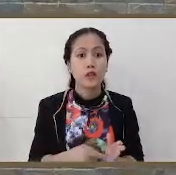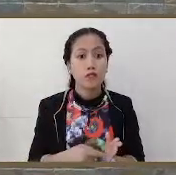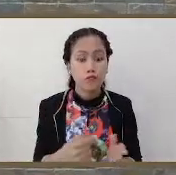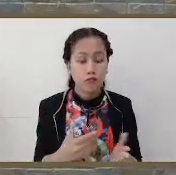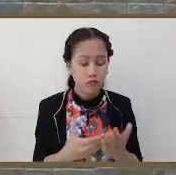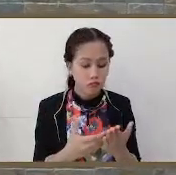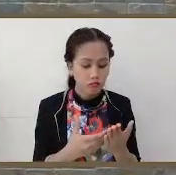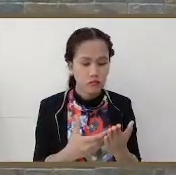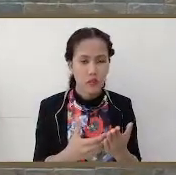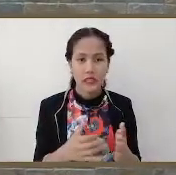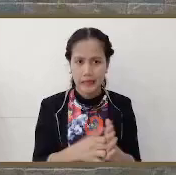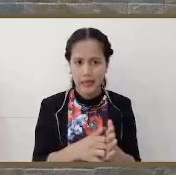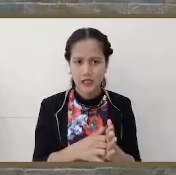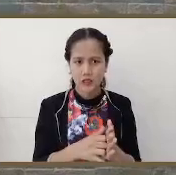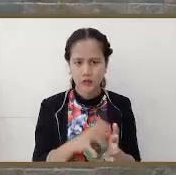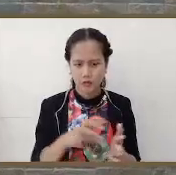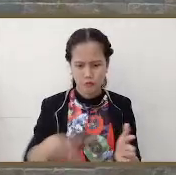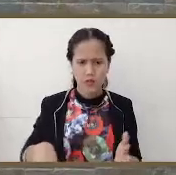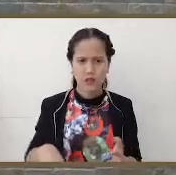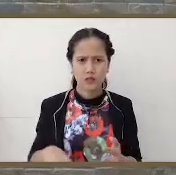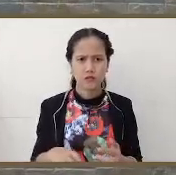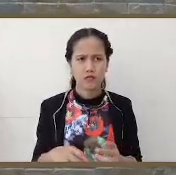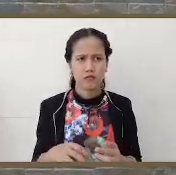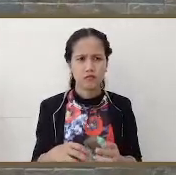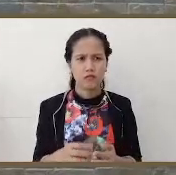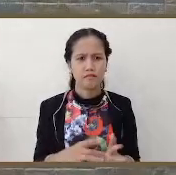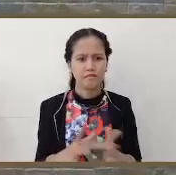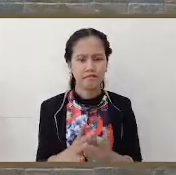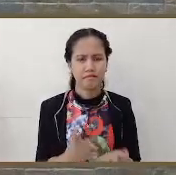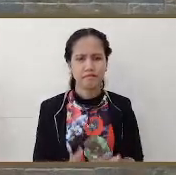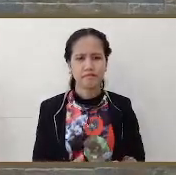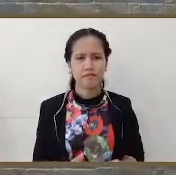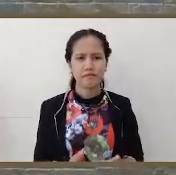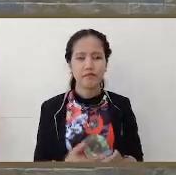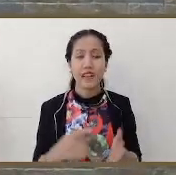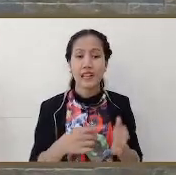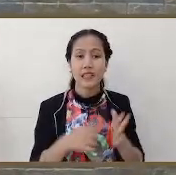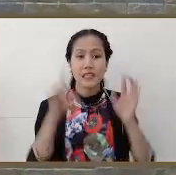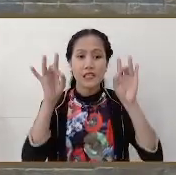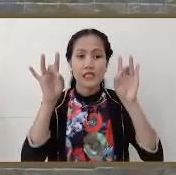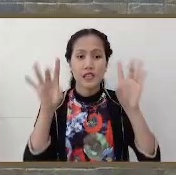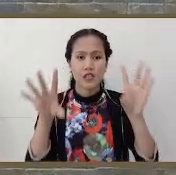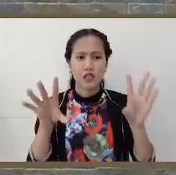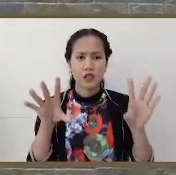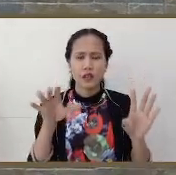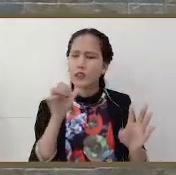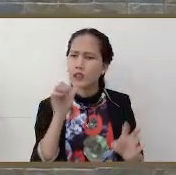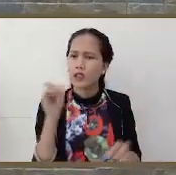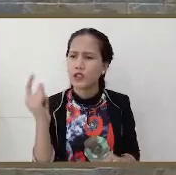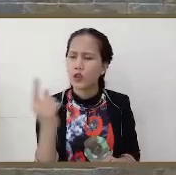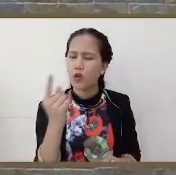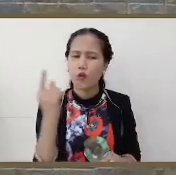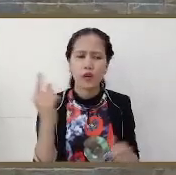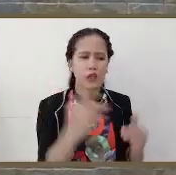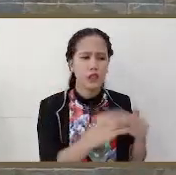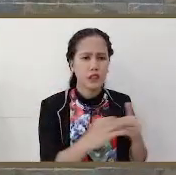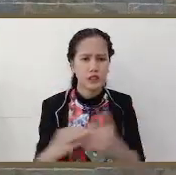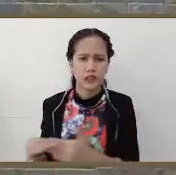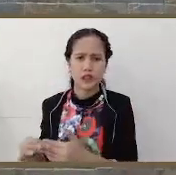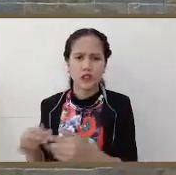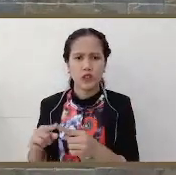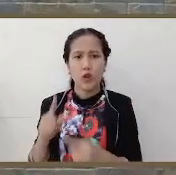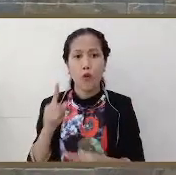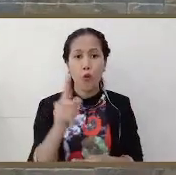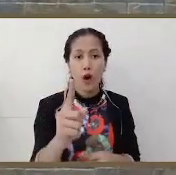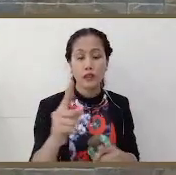I hope we're following, brethren. This is a danger. Hindi lamang po ito nagli-lead sa isang kasalanan. From the sin of rejection,